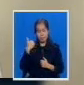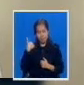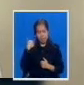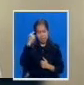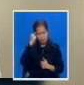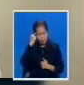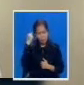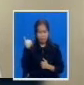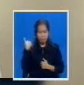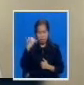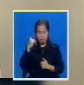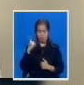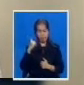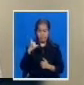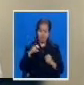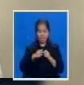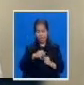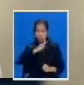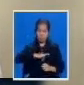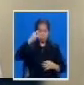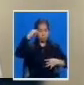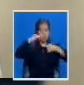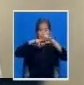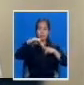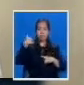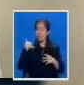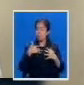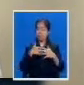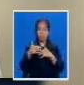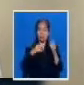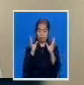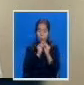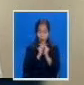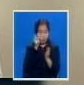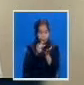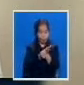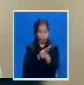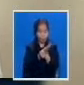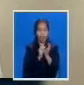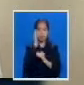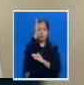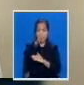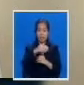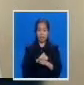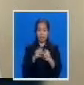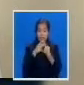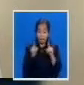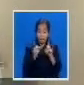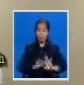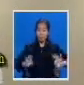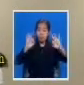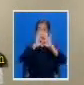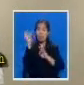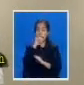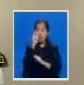ซึ่งมีปัญหาความไม่เข้าใจกันอยู่บ้างซึ่งก็ได้มีการประชุมแล้วก็จะแก้ไขกันต่อไปแต่ว่าหลักสำคัญก็คือว่า